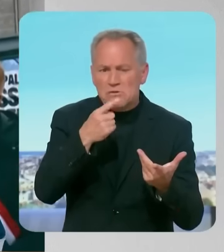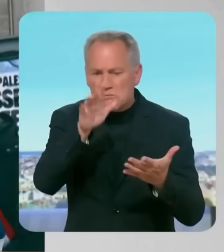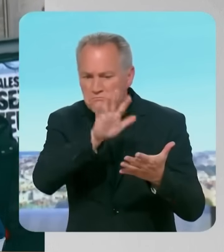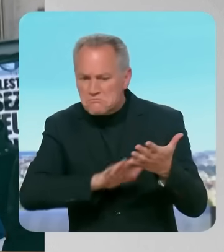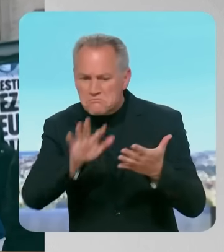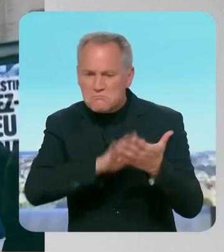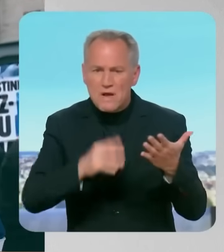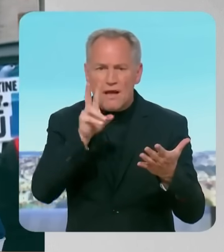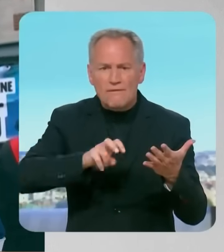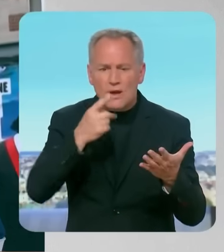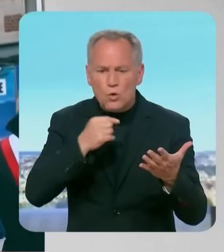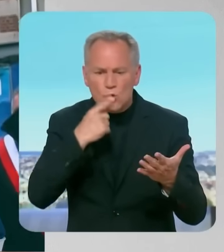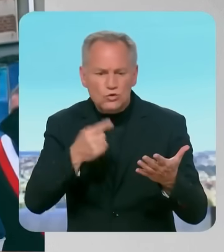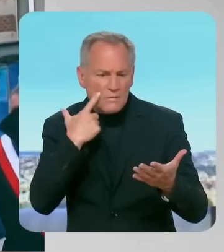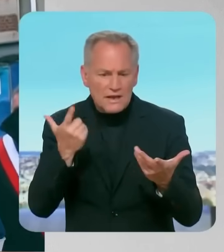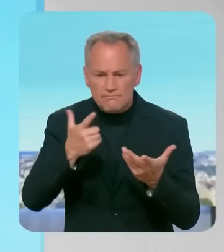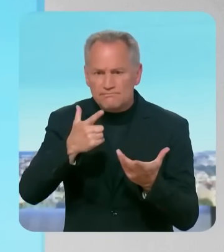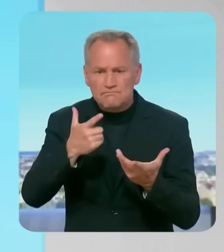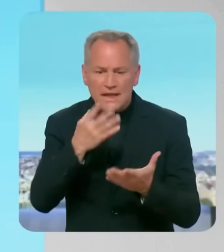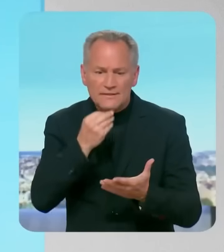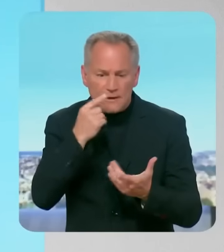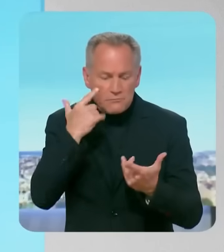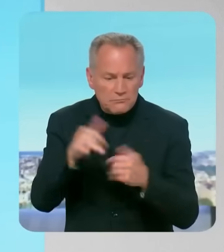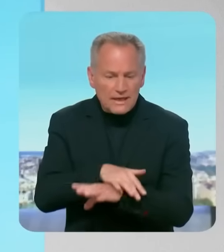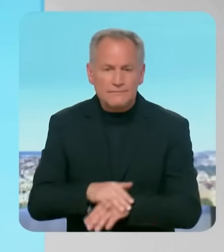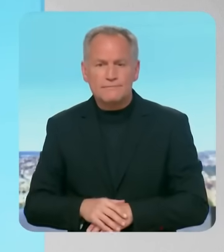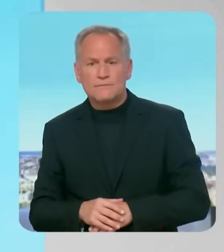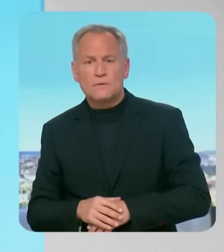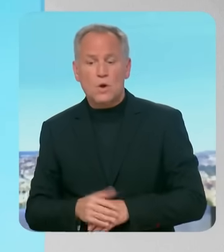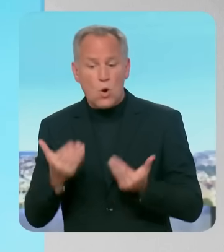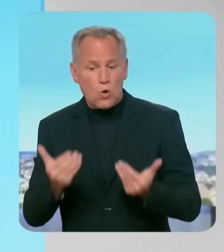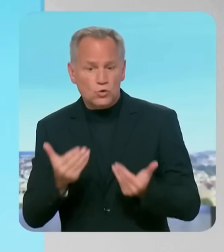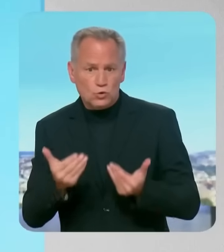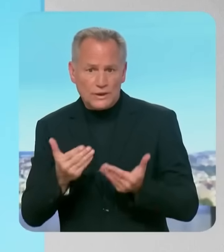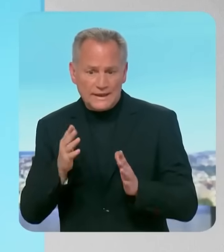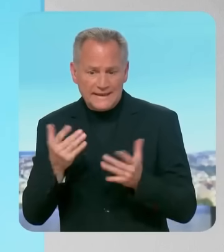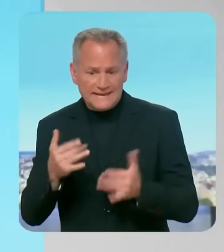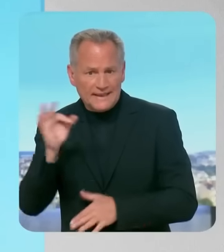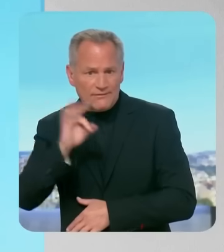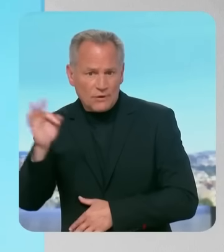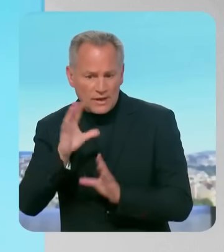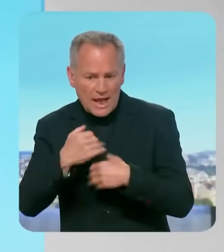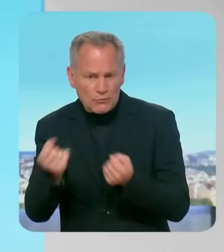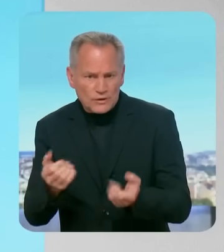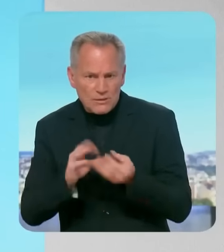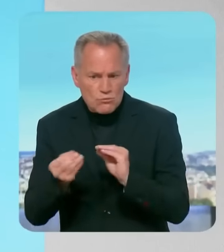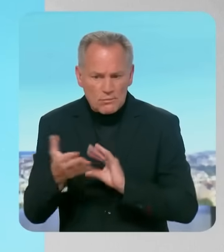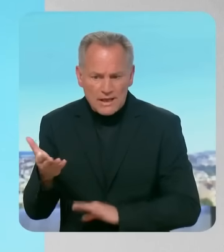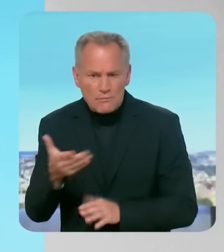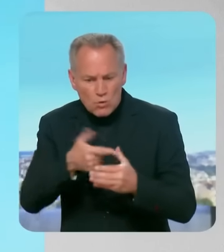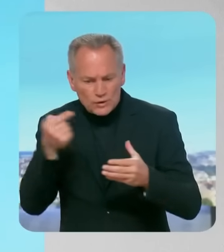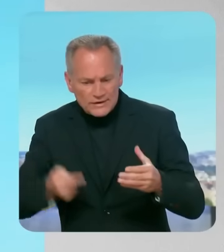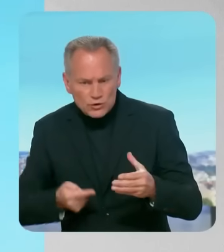le seuil qui vient d'être franchi. Est-il impossible aujourd'hui dans notre pays, en France, qu'une opposition